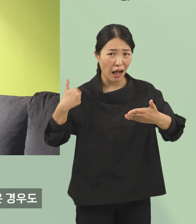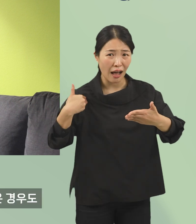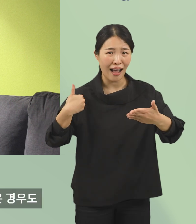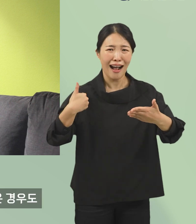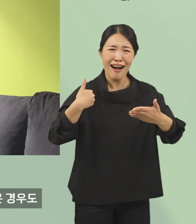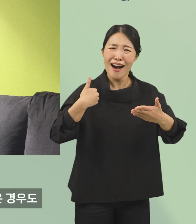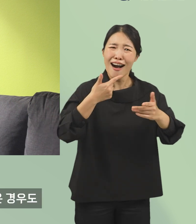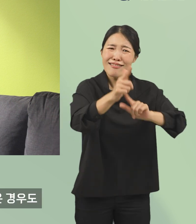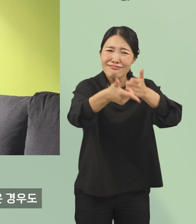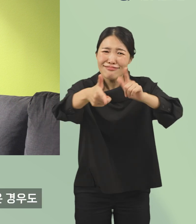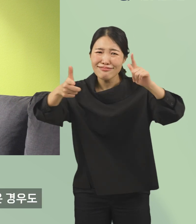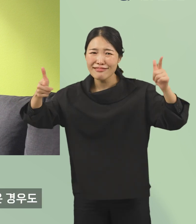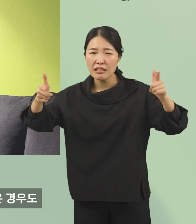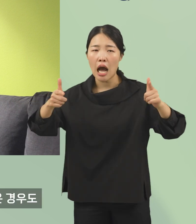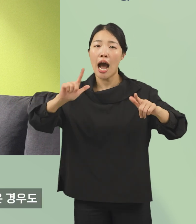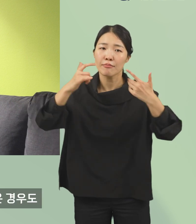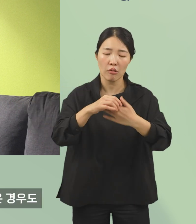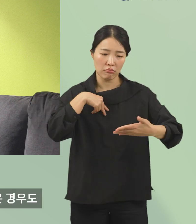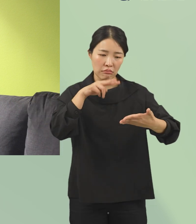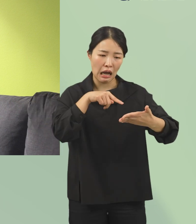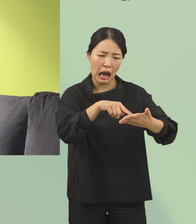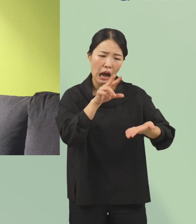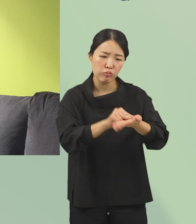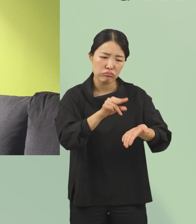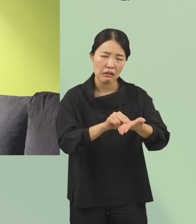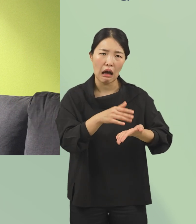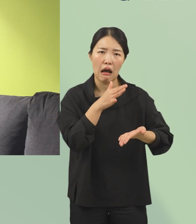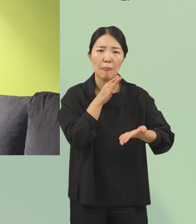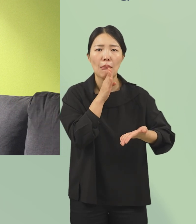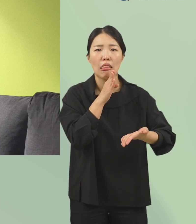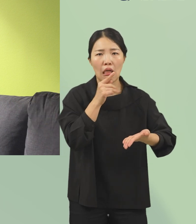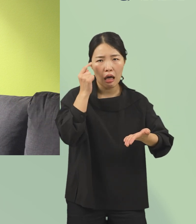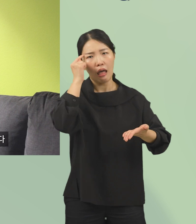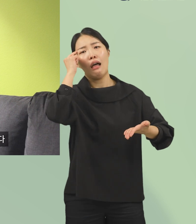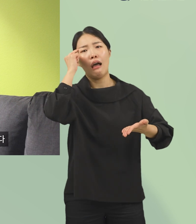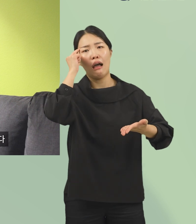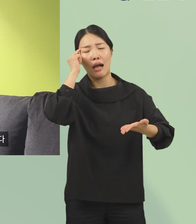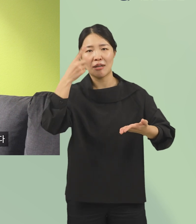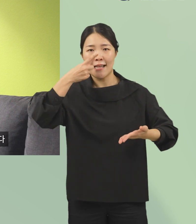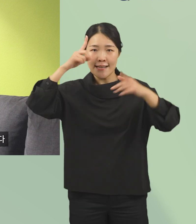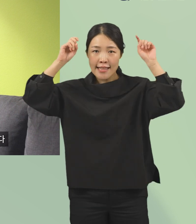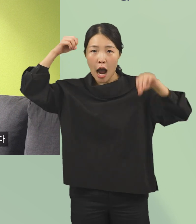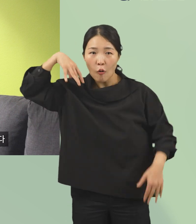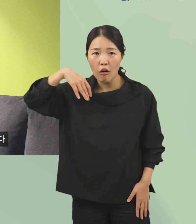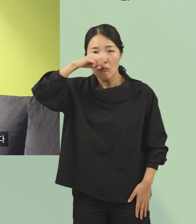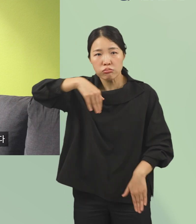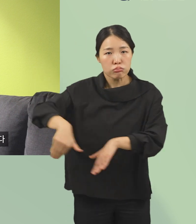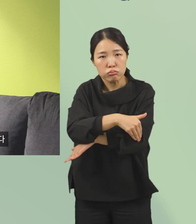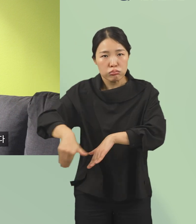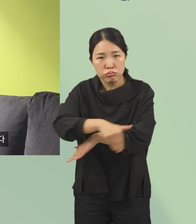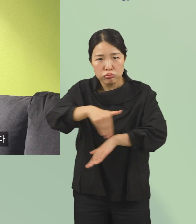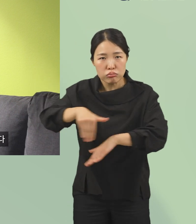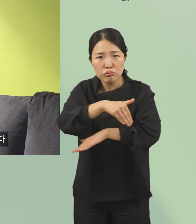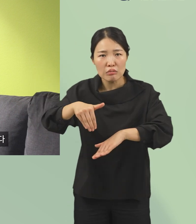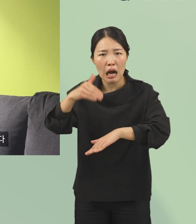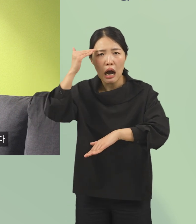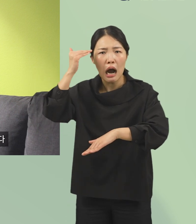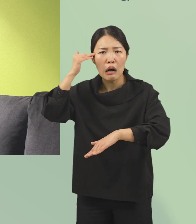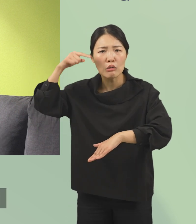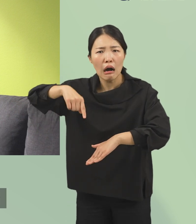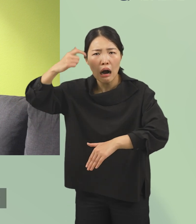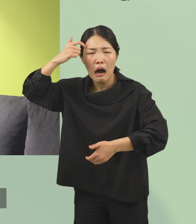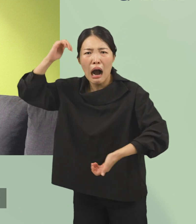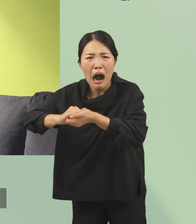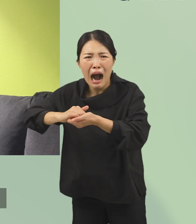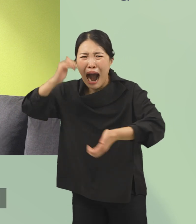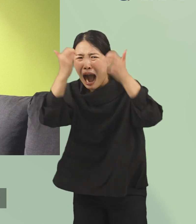보기까지는 사실 잘 모르겠다라고 생각하시는 분들 같은 경우도 이런 문제식을 담고 있구나 혹은 지금까지 대학원이라든가 대학을 한국에서 생각했던 것들보다